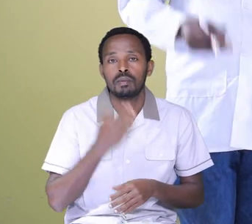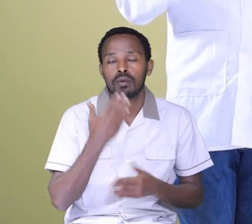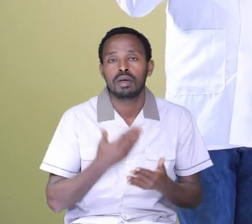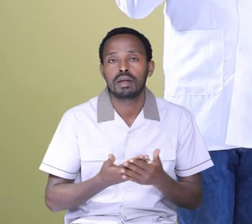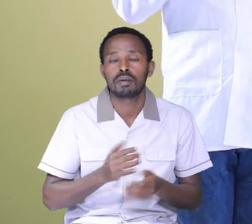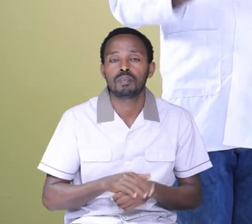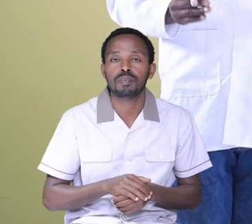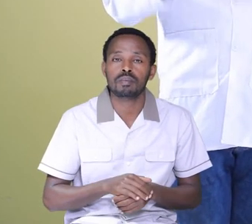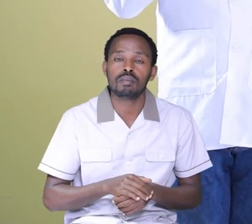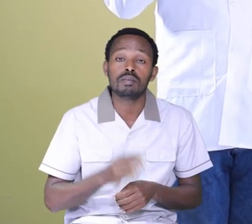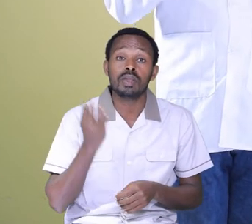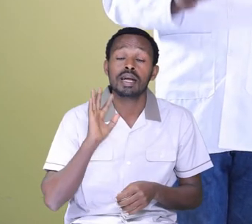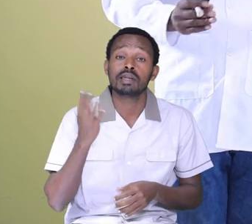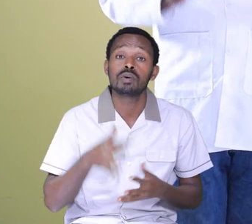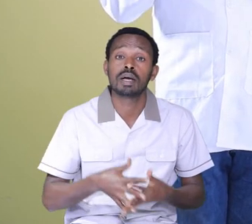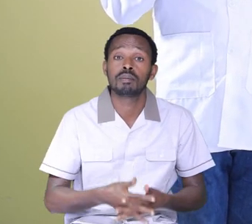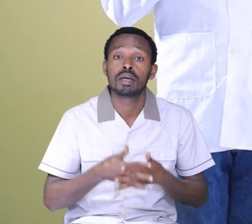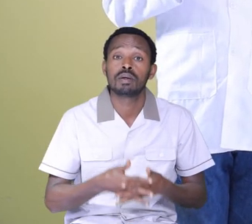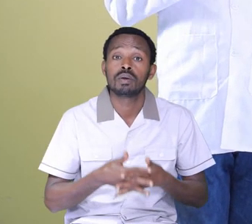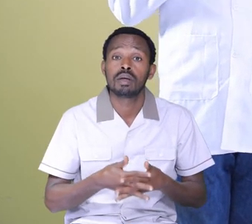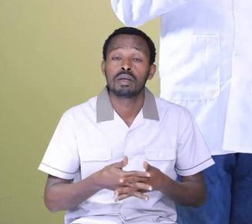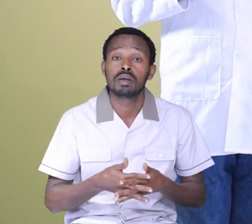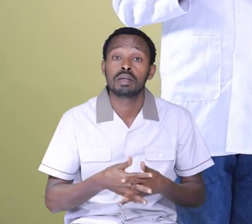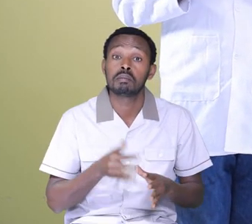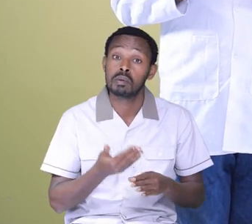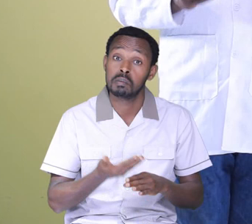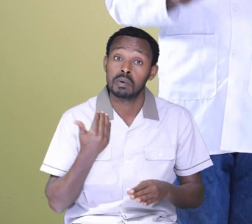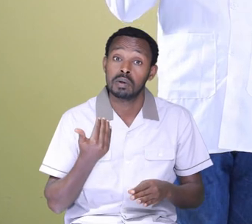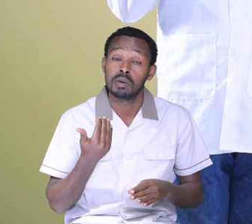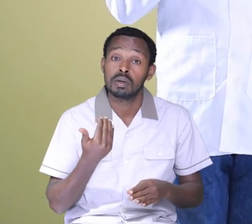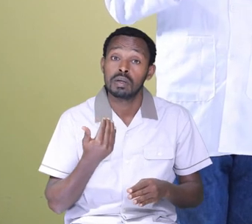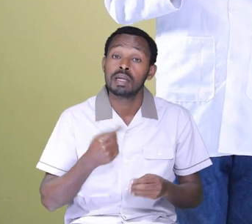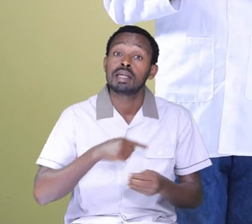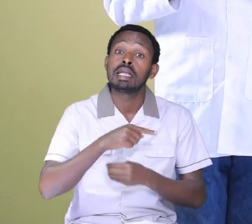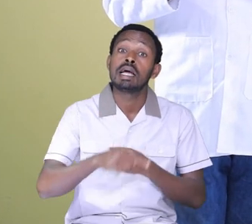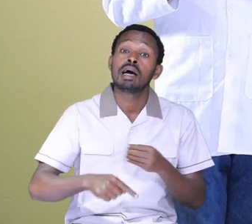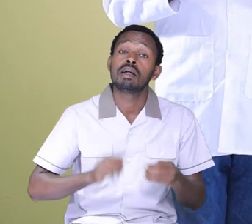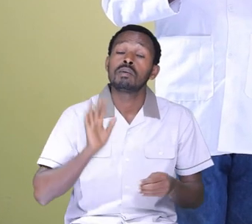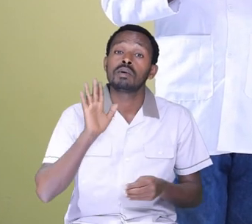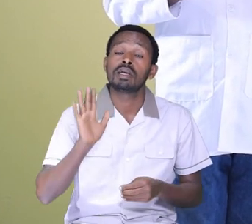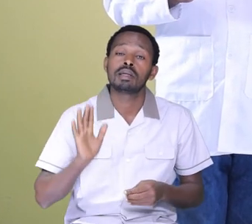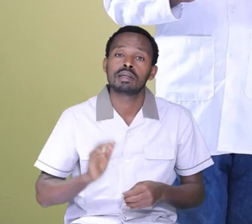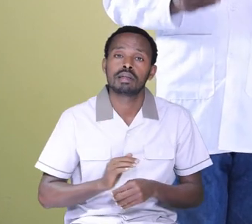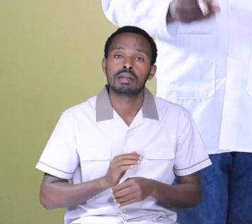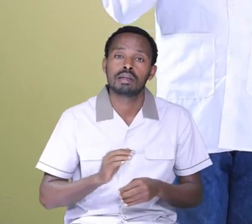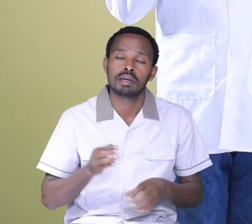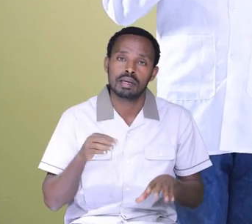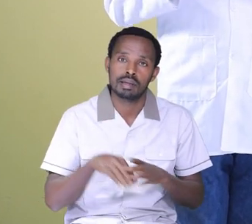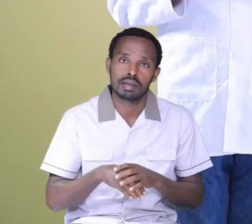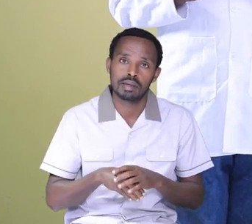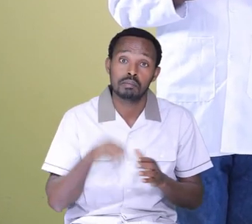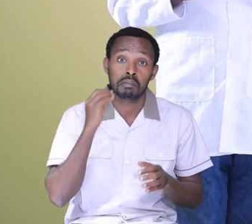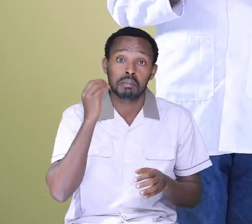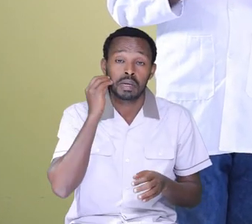gaariidha. Akaakuu maashinootaa osoon ilaaliin dura naannoo keessan keessatti yookaan qe'ee